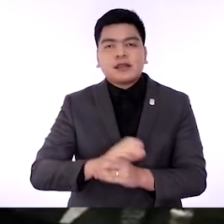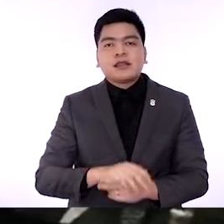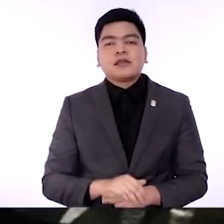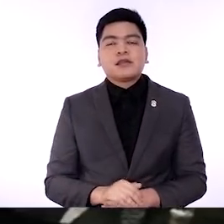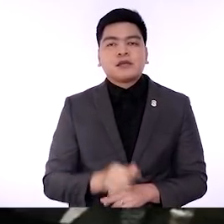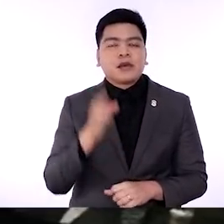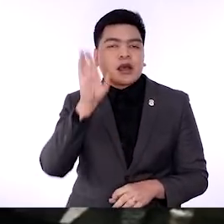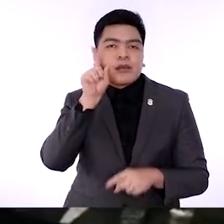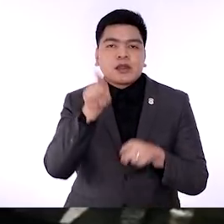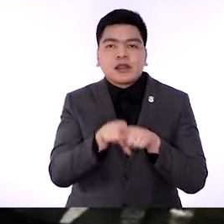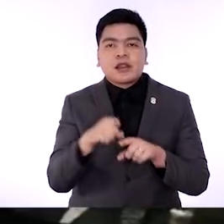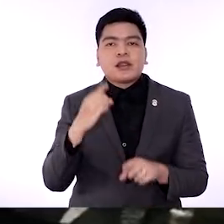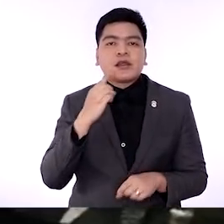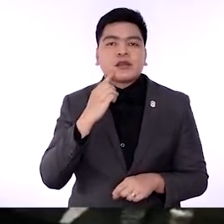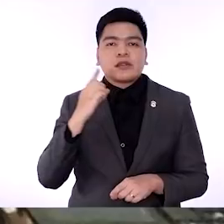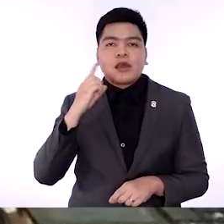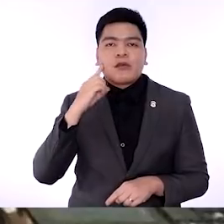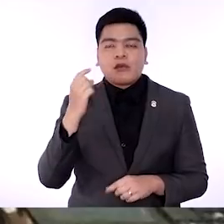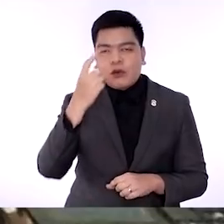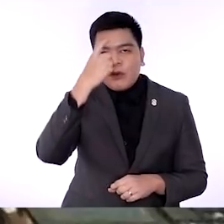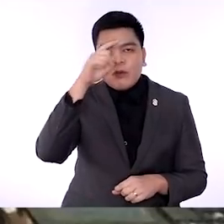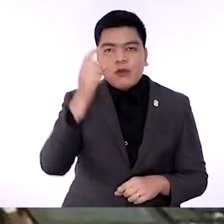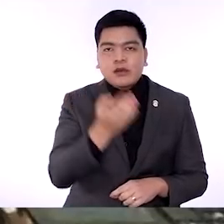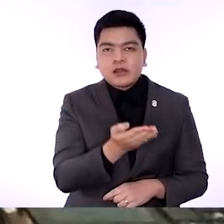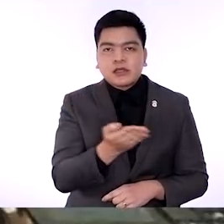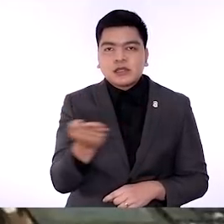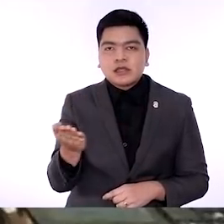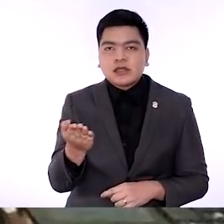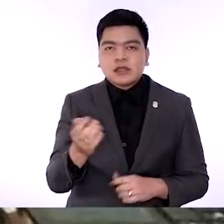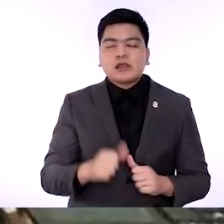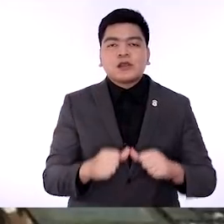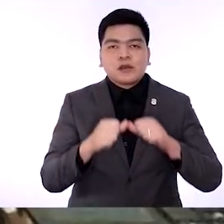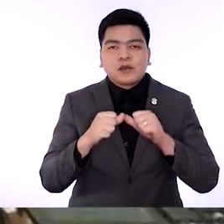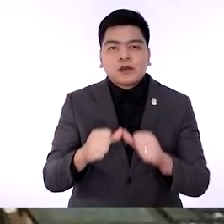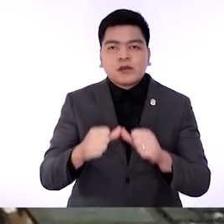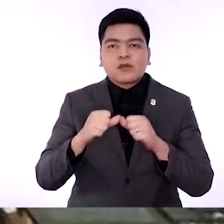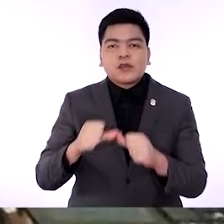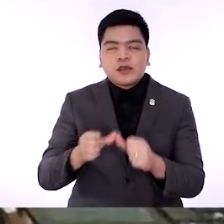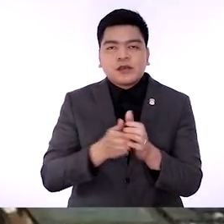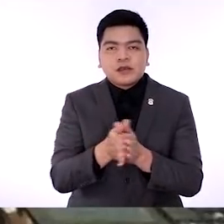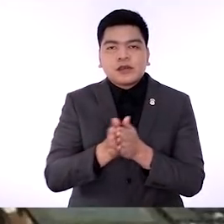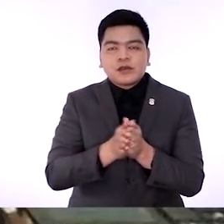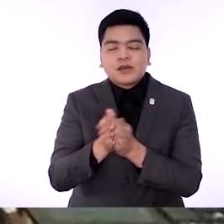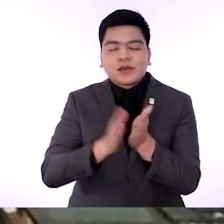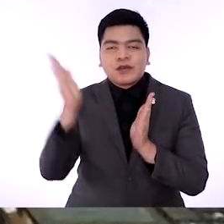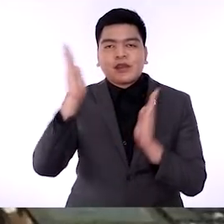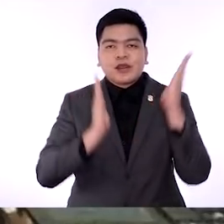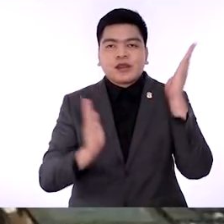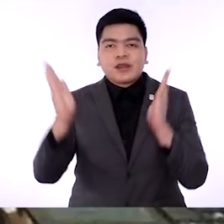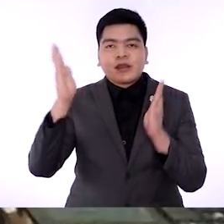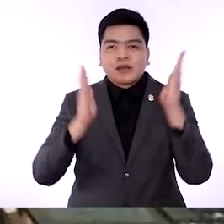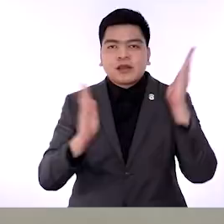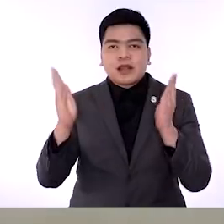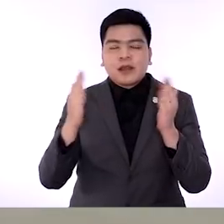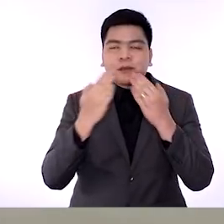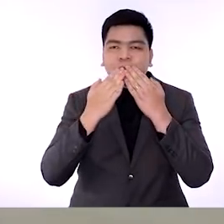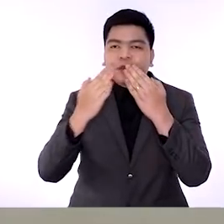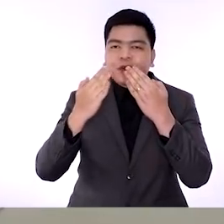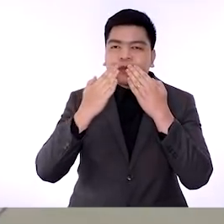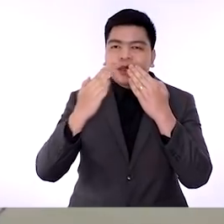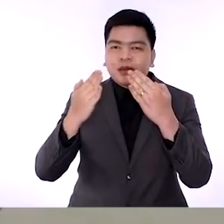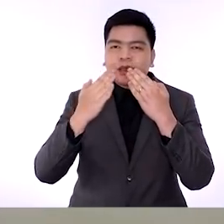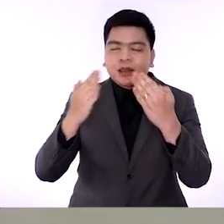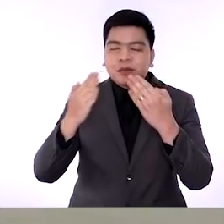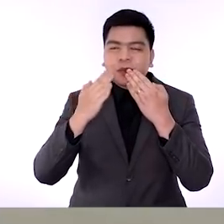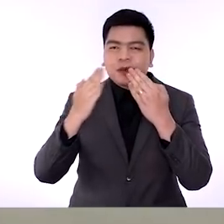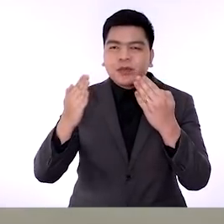mga kapatid nating deaf upang sila po ay makapanatili sa kasiglahan ng paglilingkod.